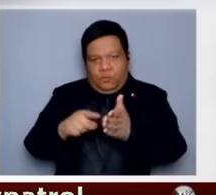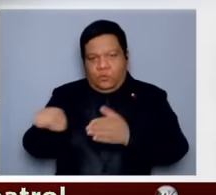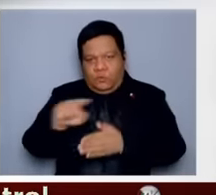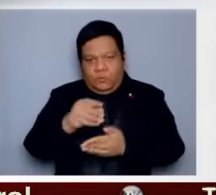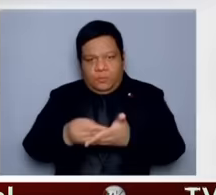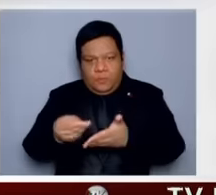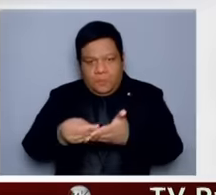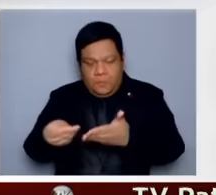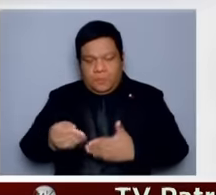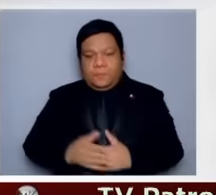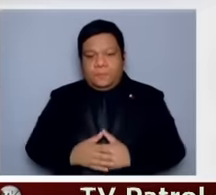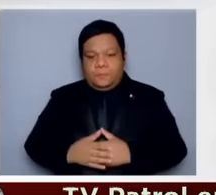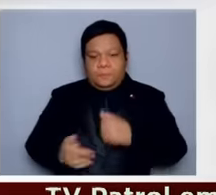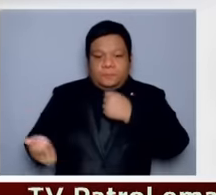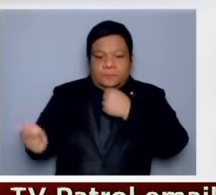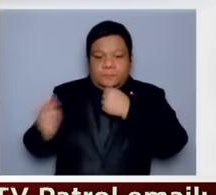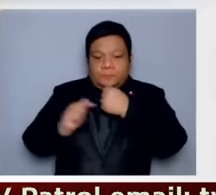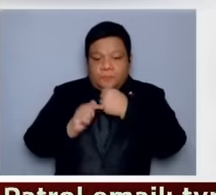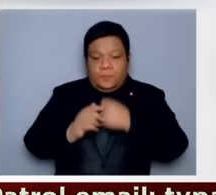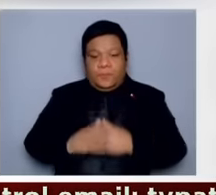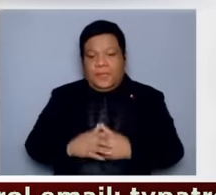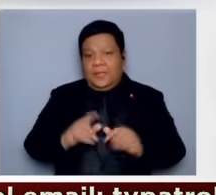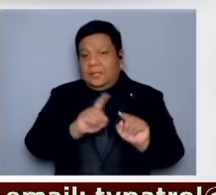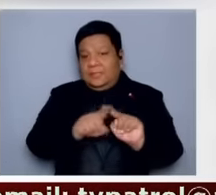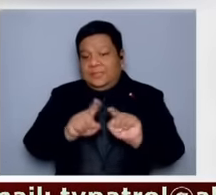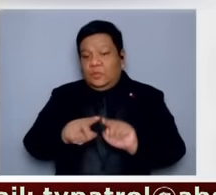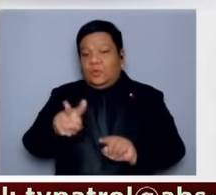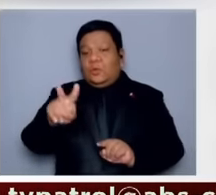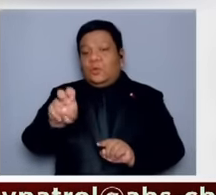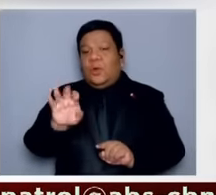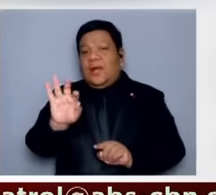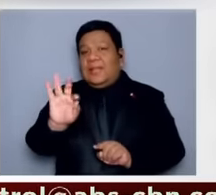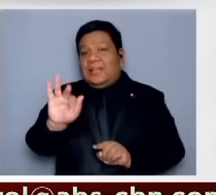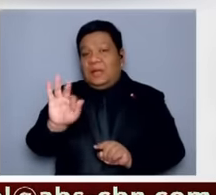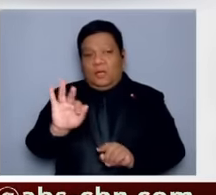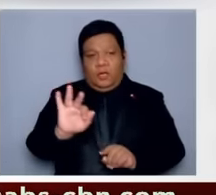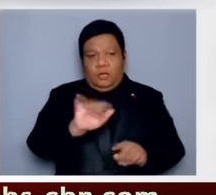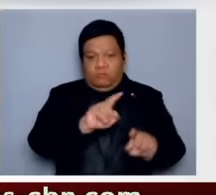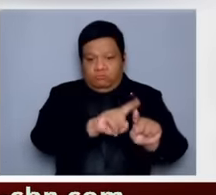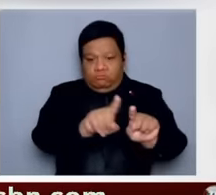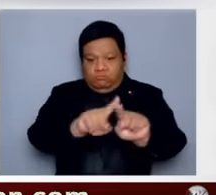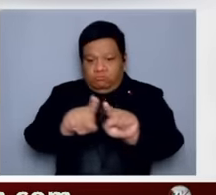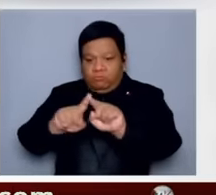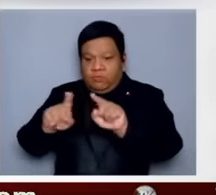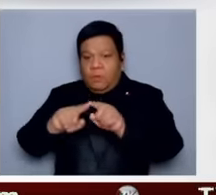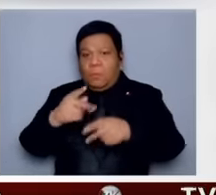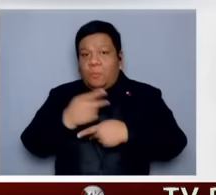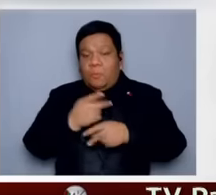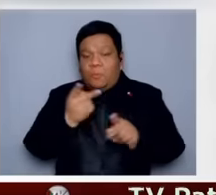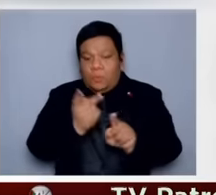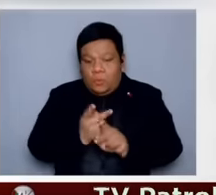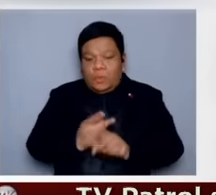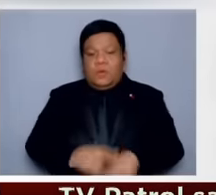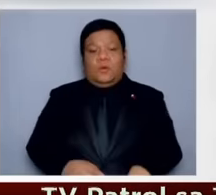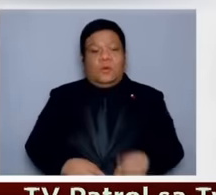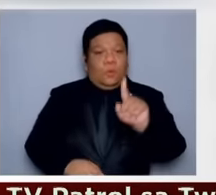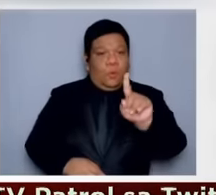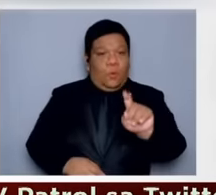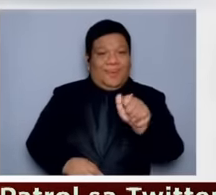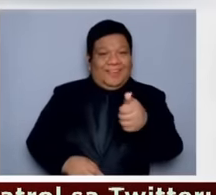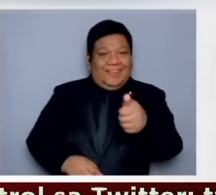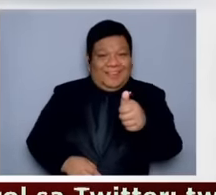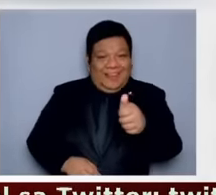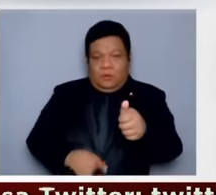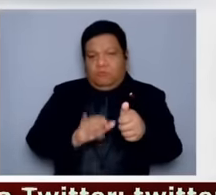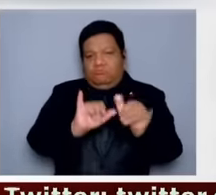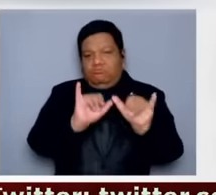units o SKUs ng Noche Buena products na minomonitor ng DTI, 110 SKUs ang hindi gumalaw, 20